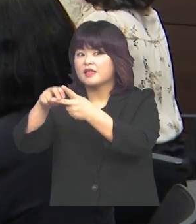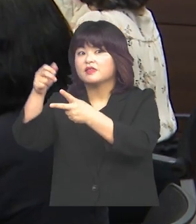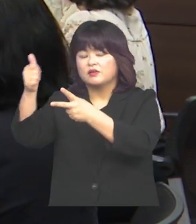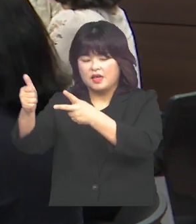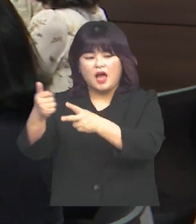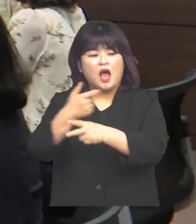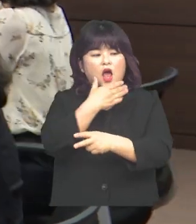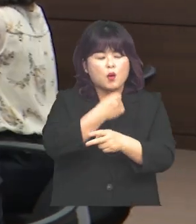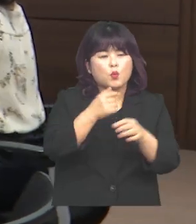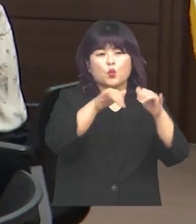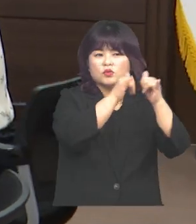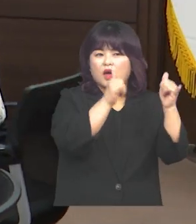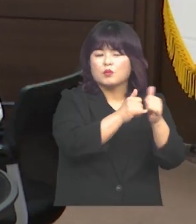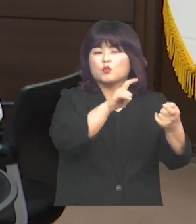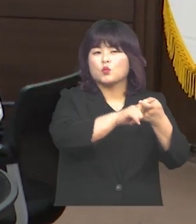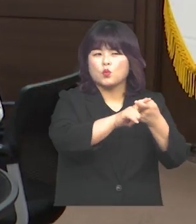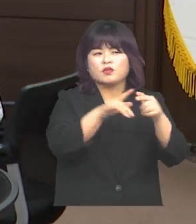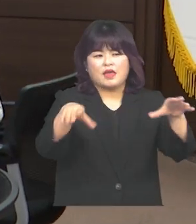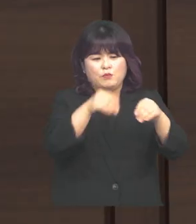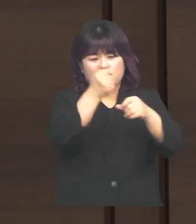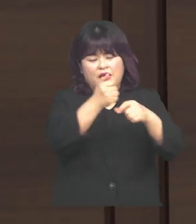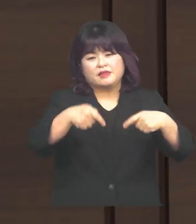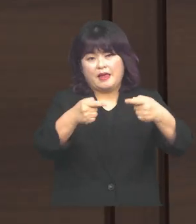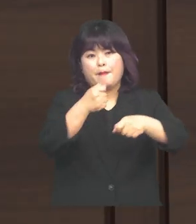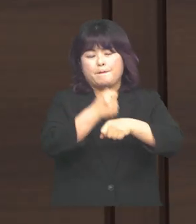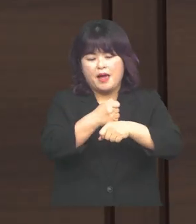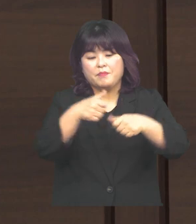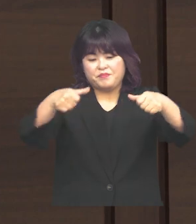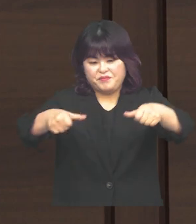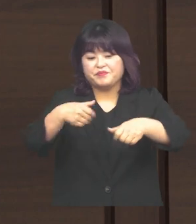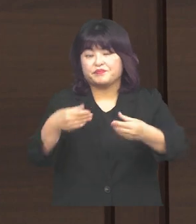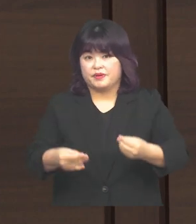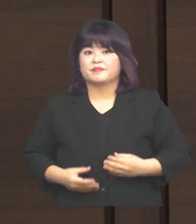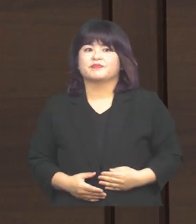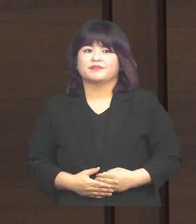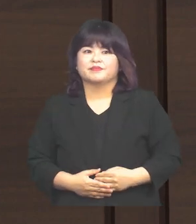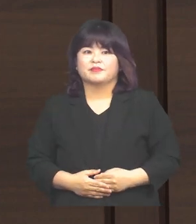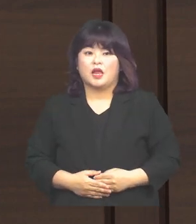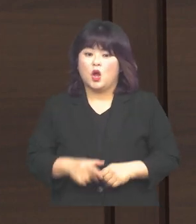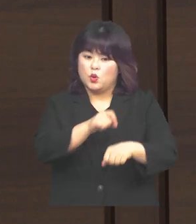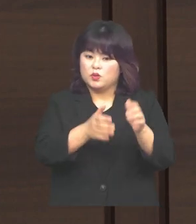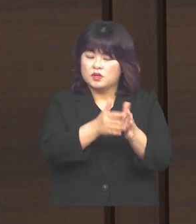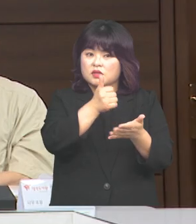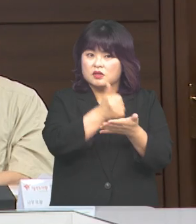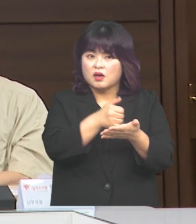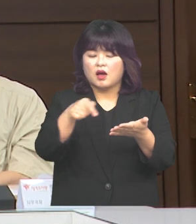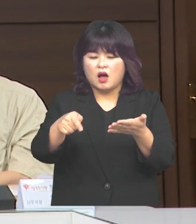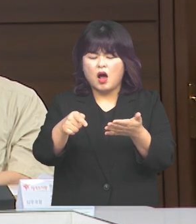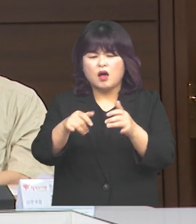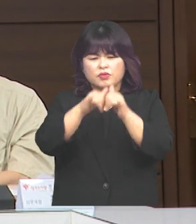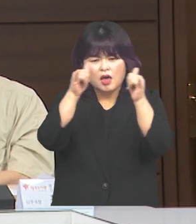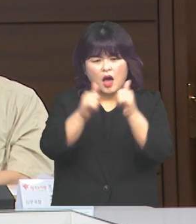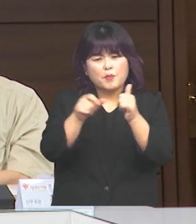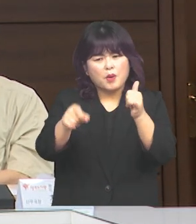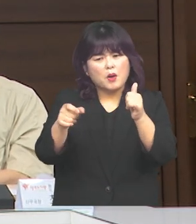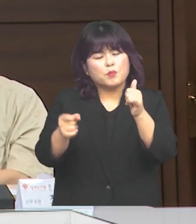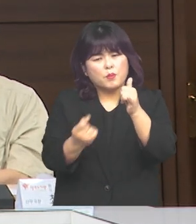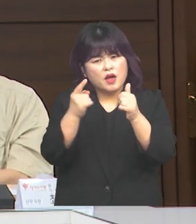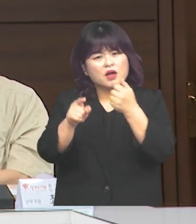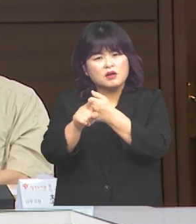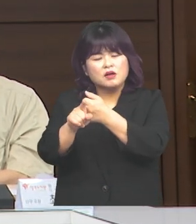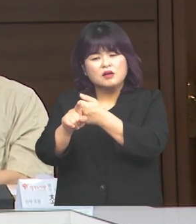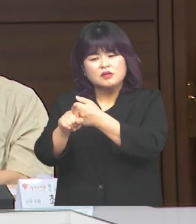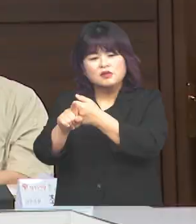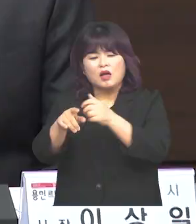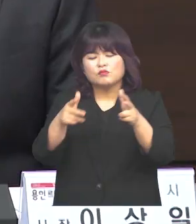최준 행복도시락 사회적 협동조합 사무국장이 참석해 협약서에 서명했습니다. 이상일 시장은 사업을 통해